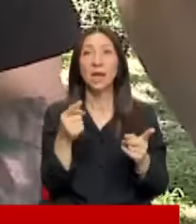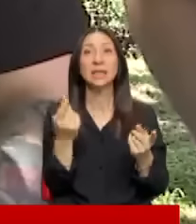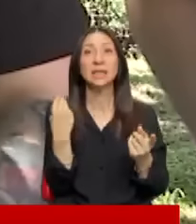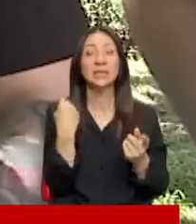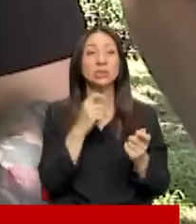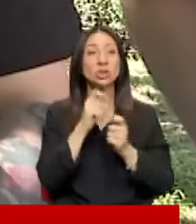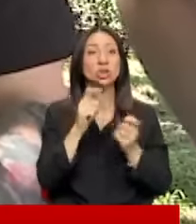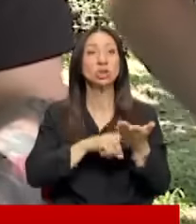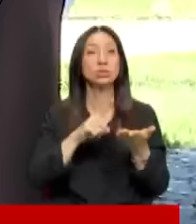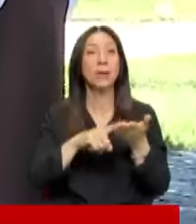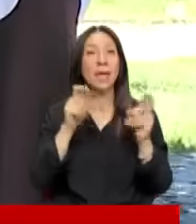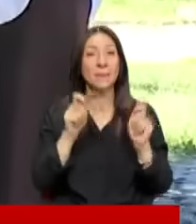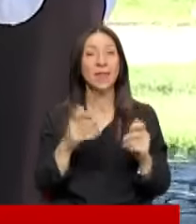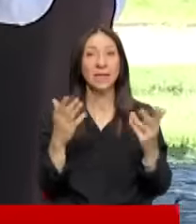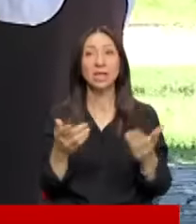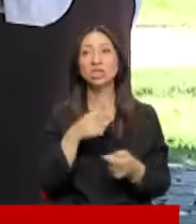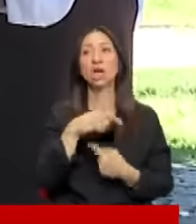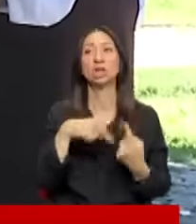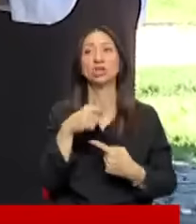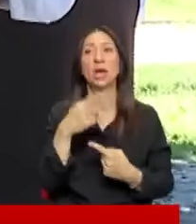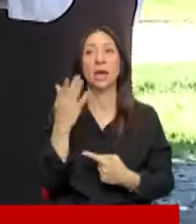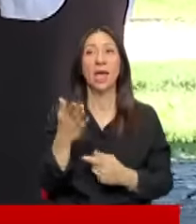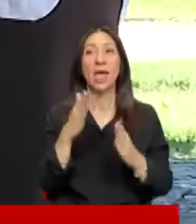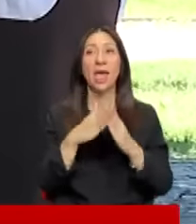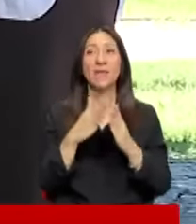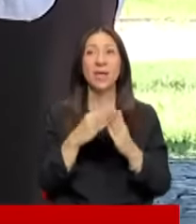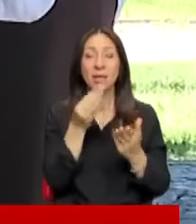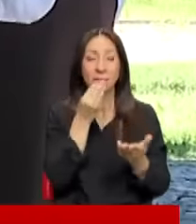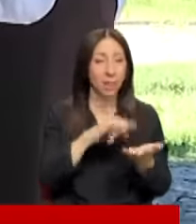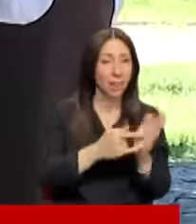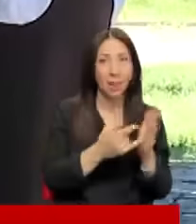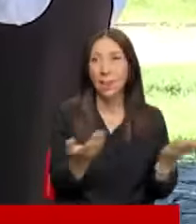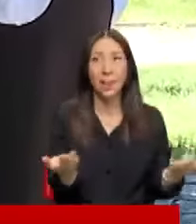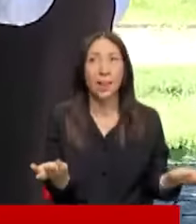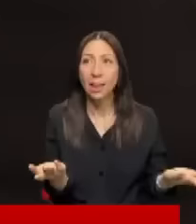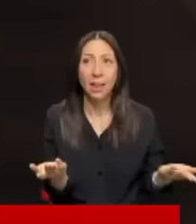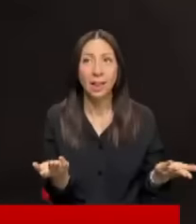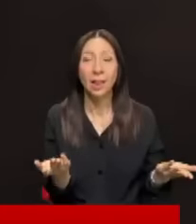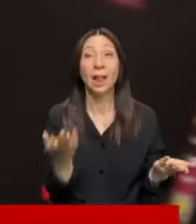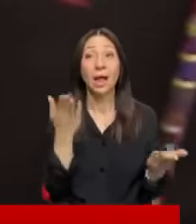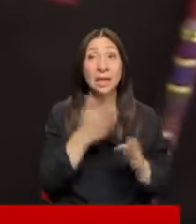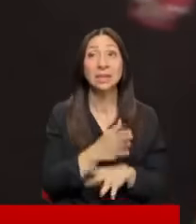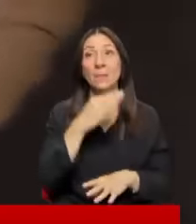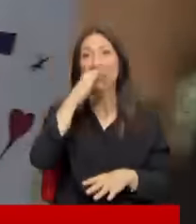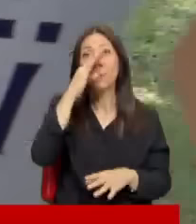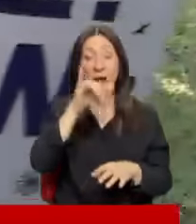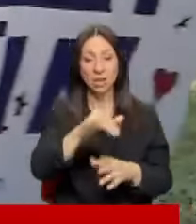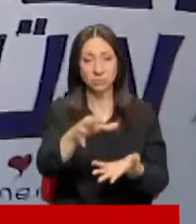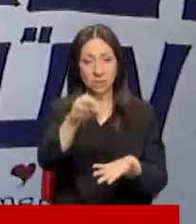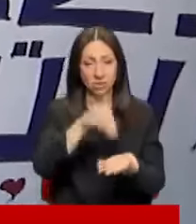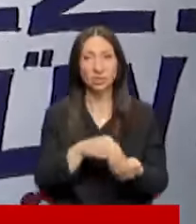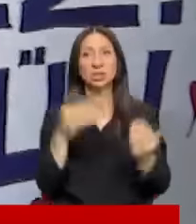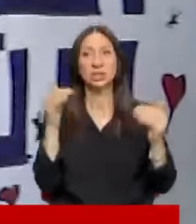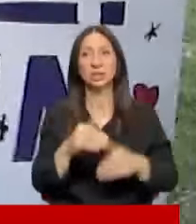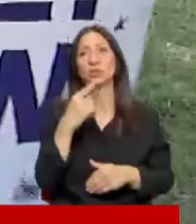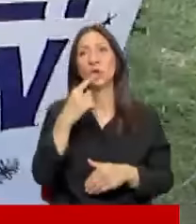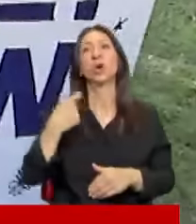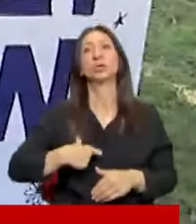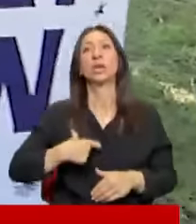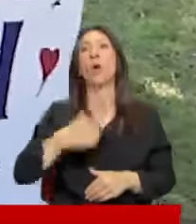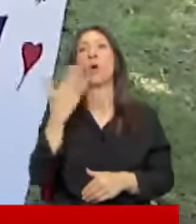yeni sözleşme yapılana kadar iş arayacak. Evlerini geçindirebilmek için. Asıl bayram haklarımızı alınca gelecek diyor özel